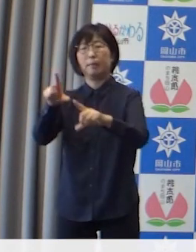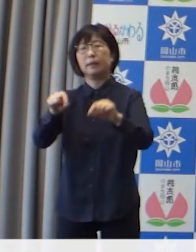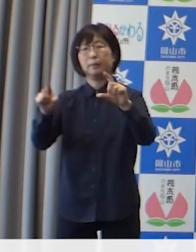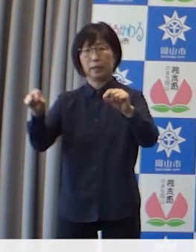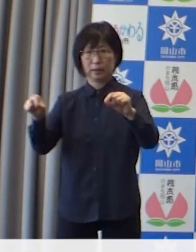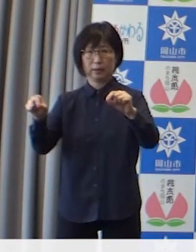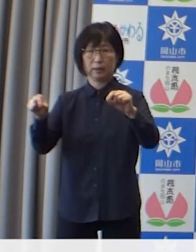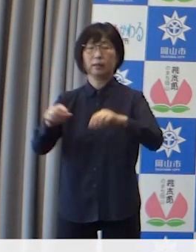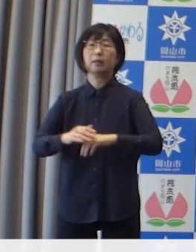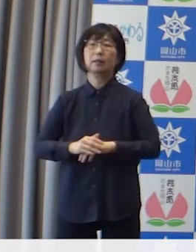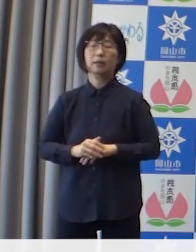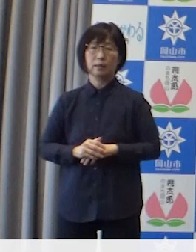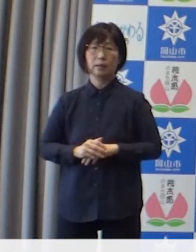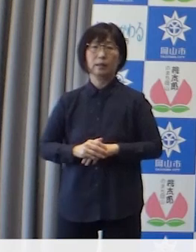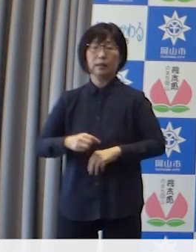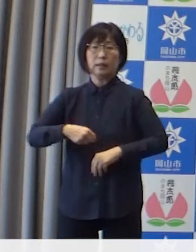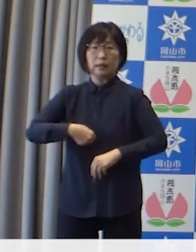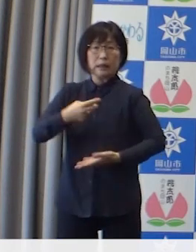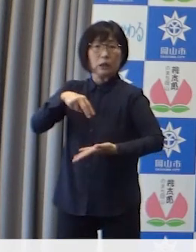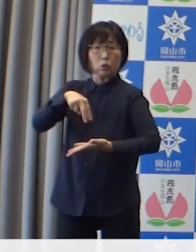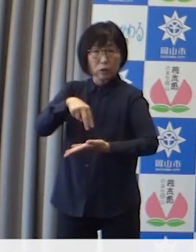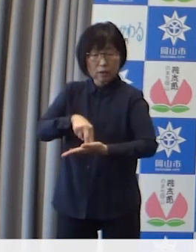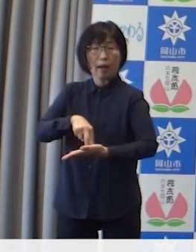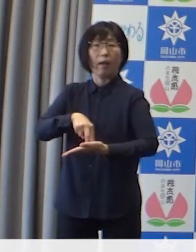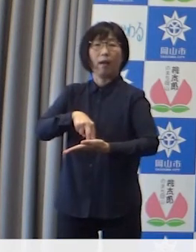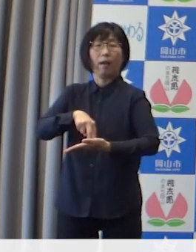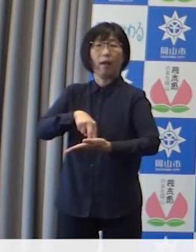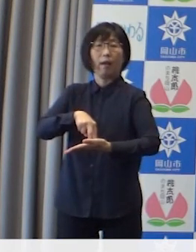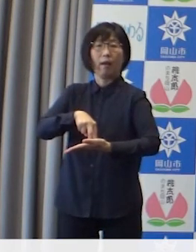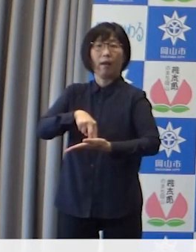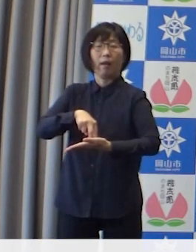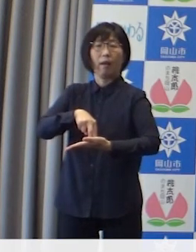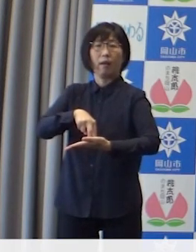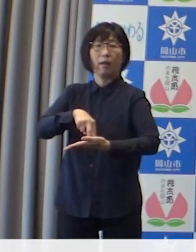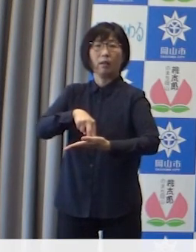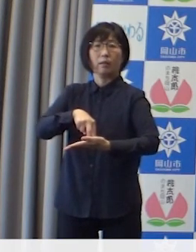が、自分で自立して、